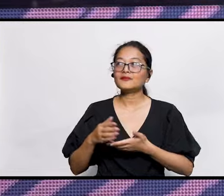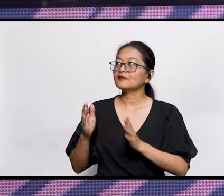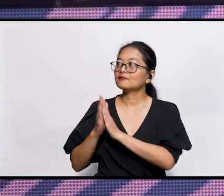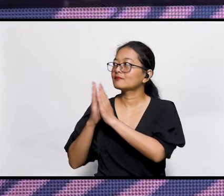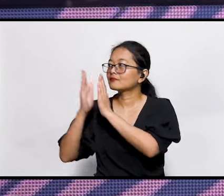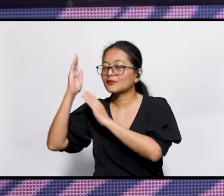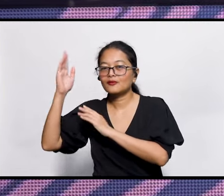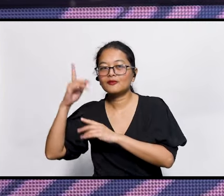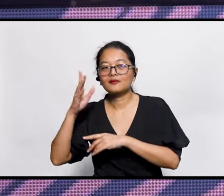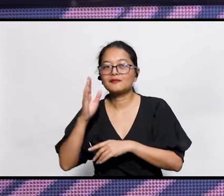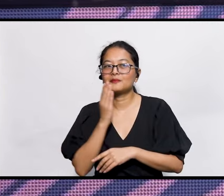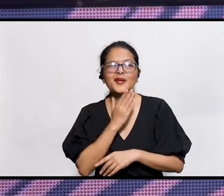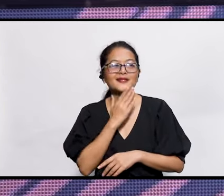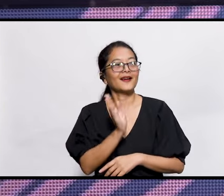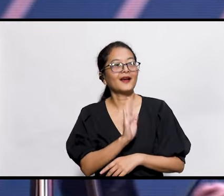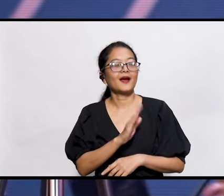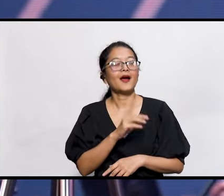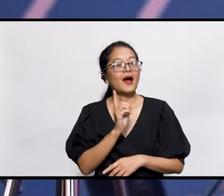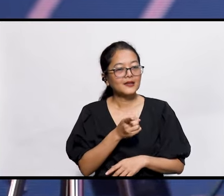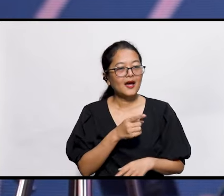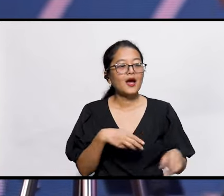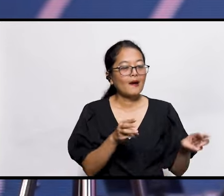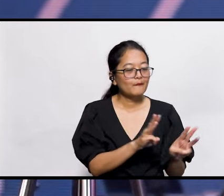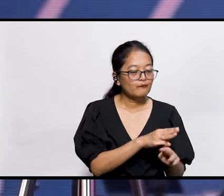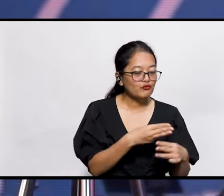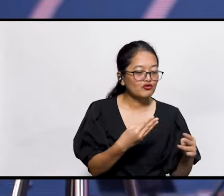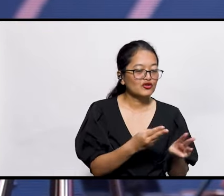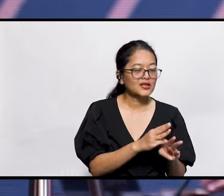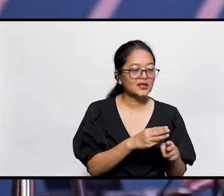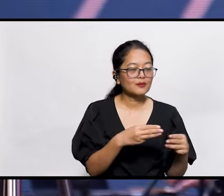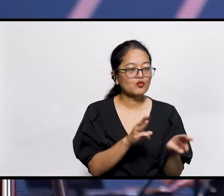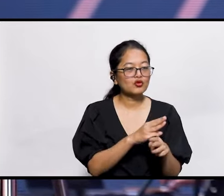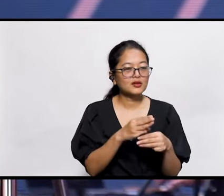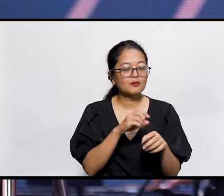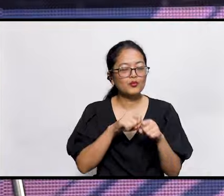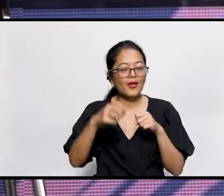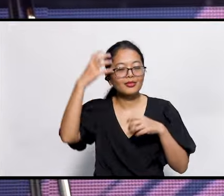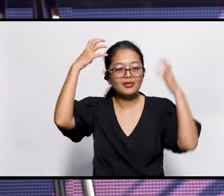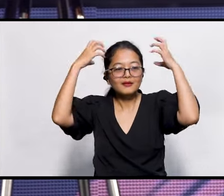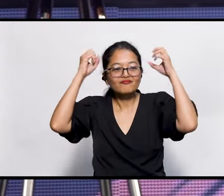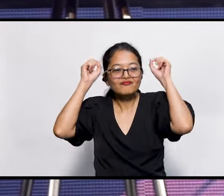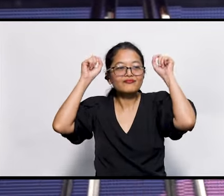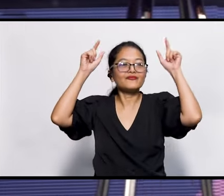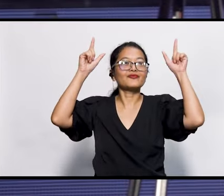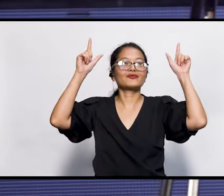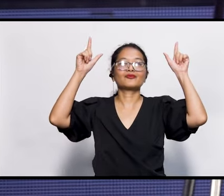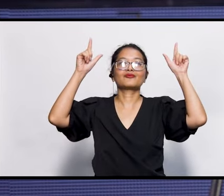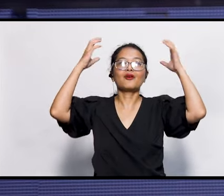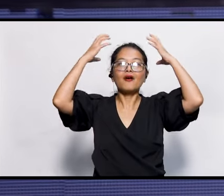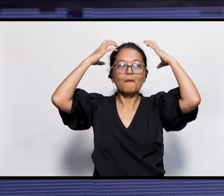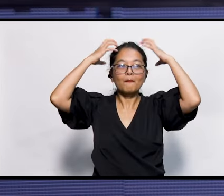melakukan riset ini semuanya dengan musik brainnya amigdala eh eh eh you know Eh